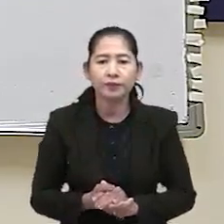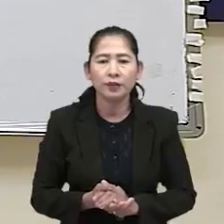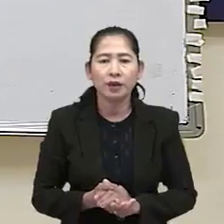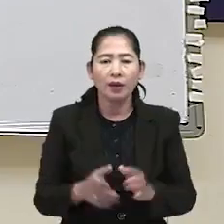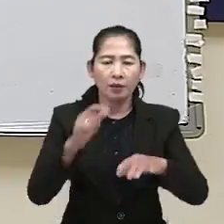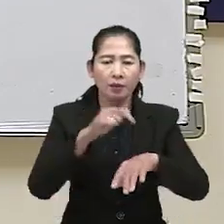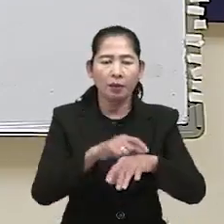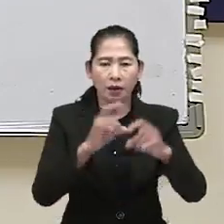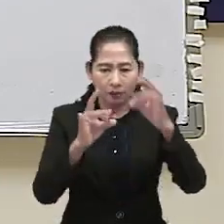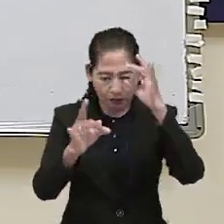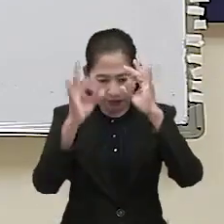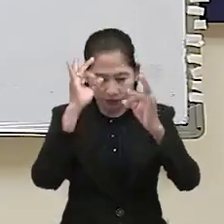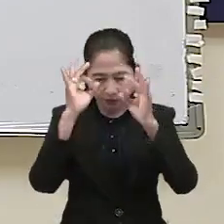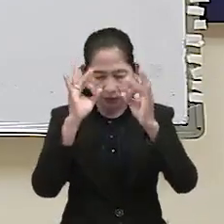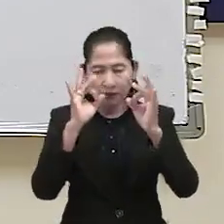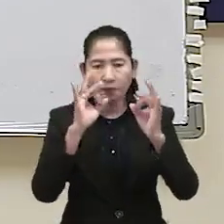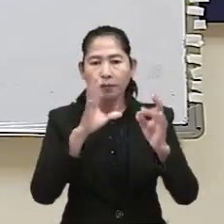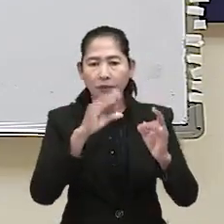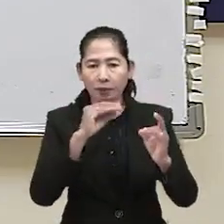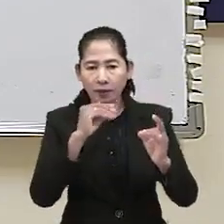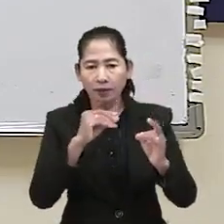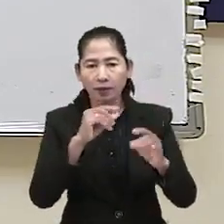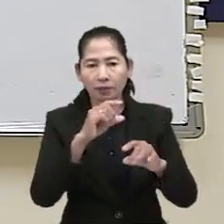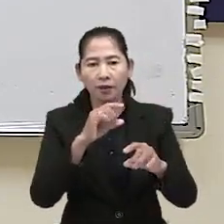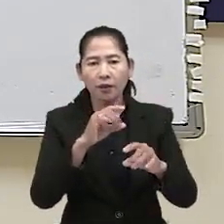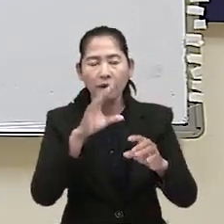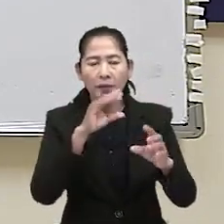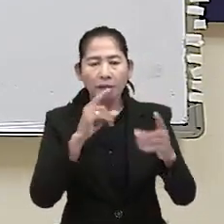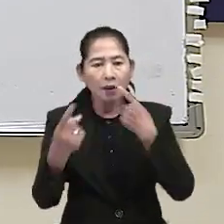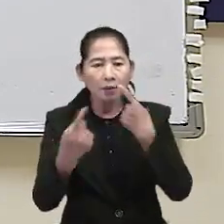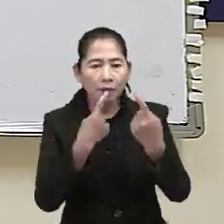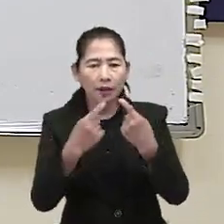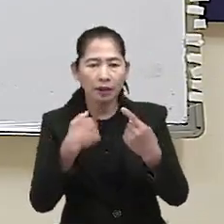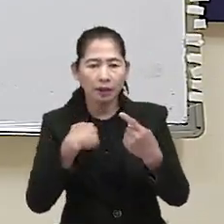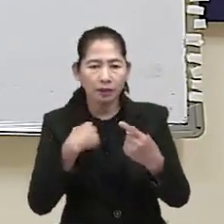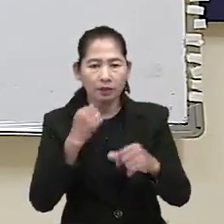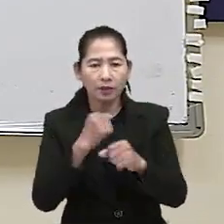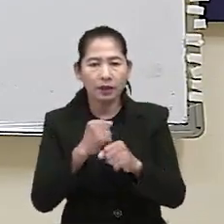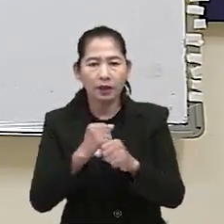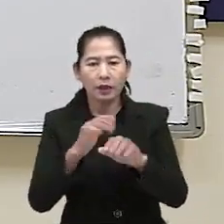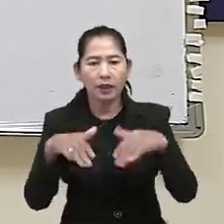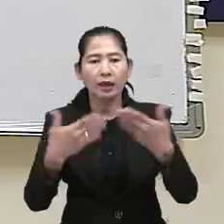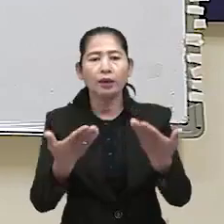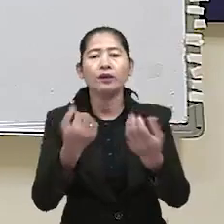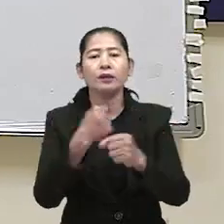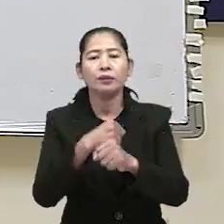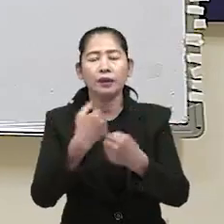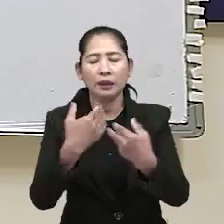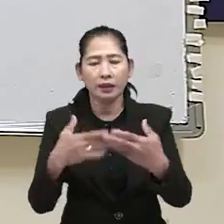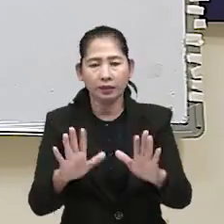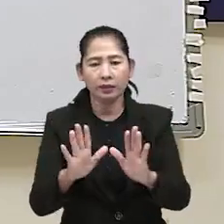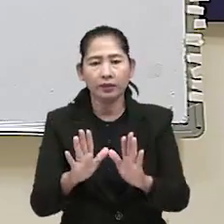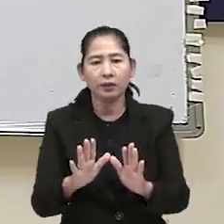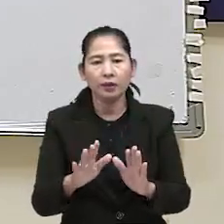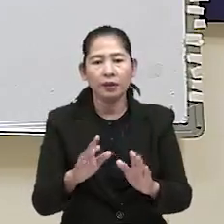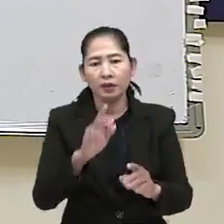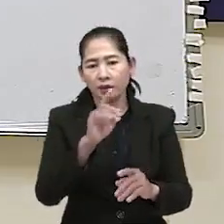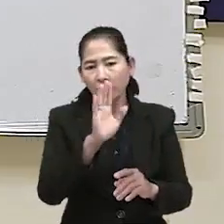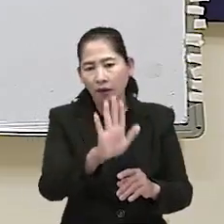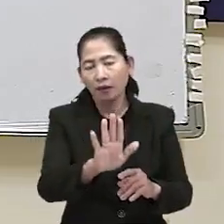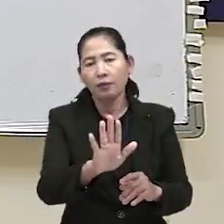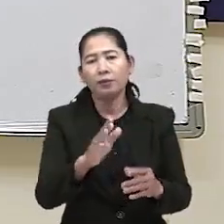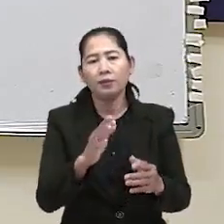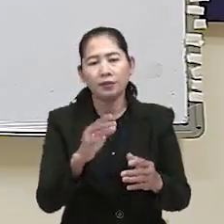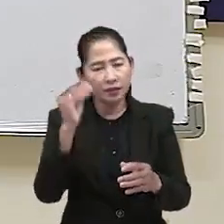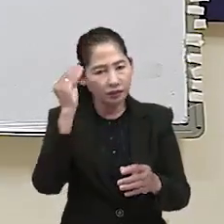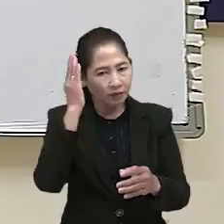ក្នុងម៉ោងពណ៌នាម៉ោងនិយាយគឺម៉ោងនិយាយសន្ទនាគឺអ្នកគ្រូដាក់កិច្ចការនឹងឲ្យកូនធ្វើហើយហ្មងទេច ចាអញ្ចឹងគឺកូនមានតុនខ្លះ